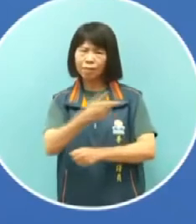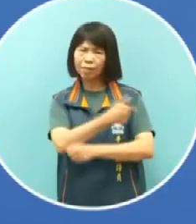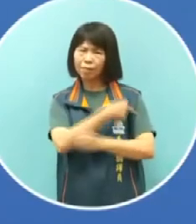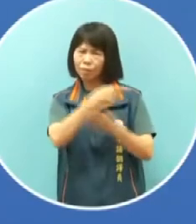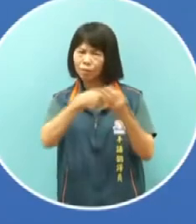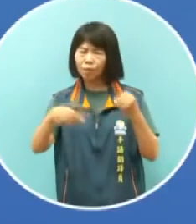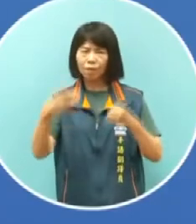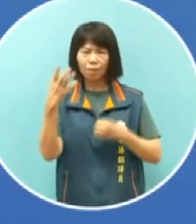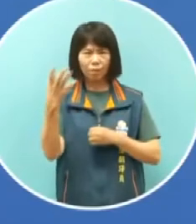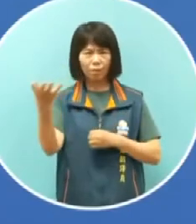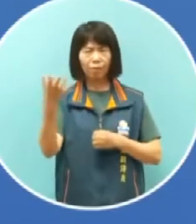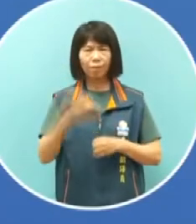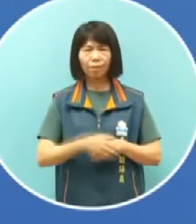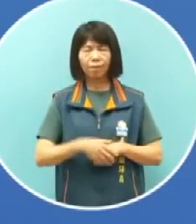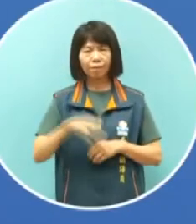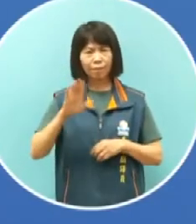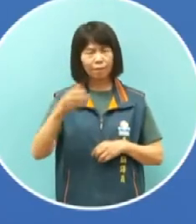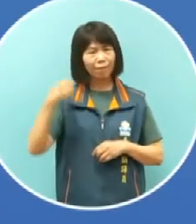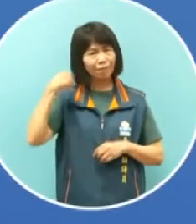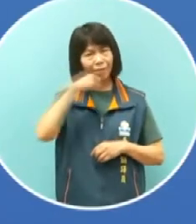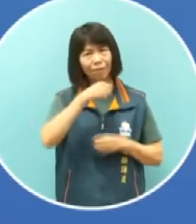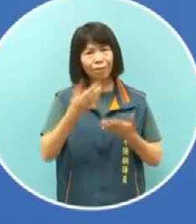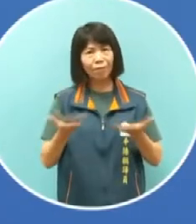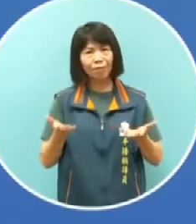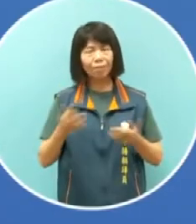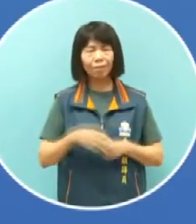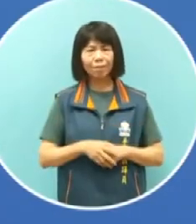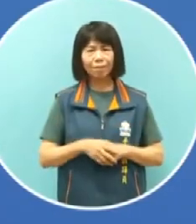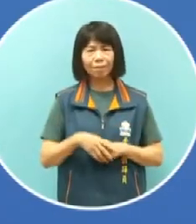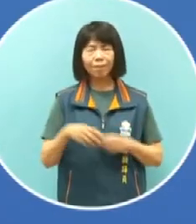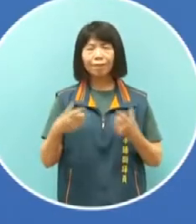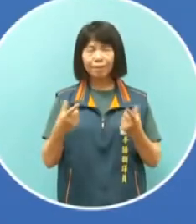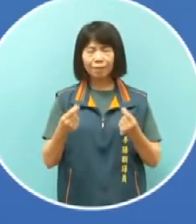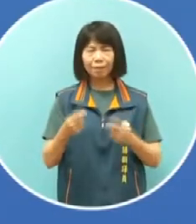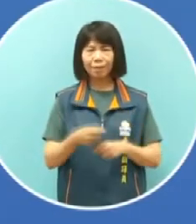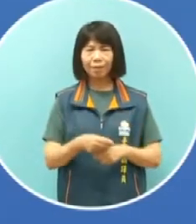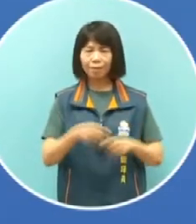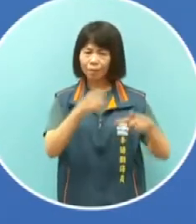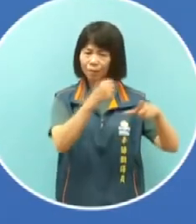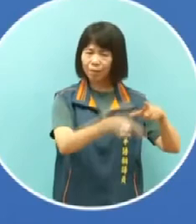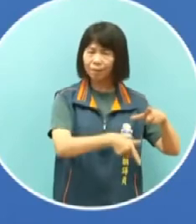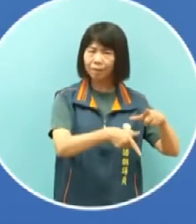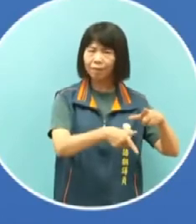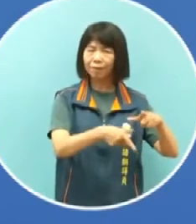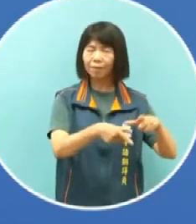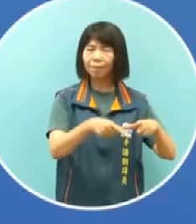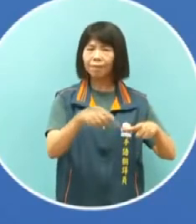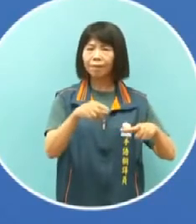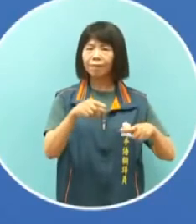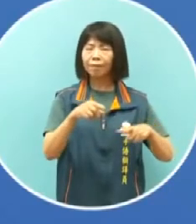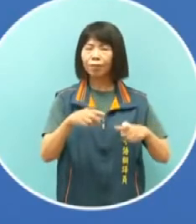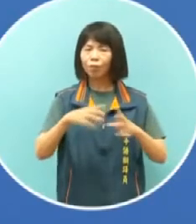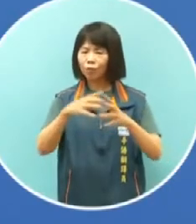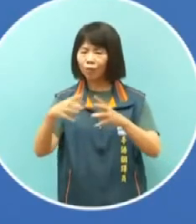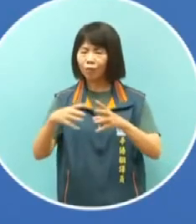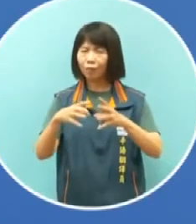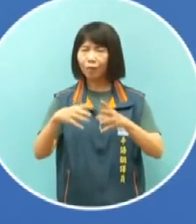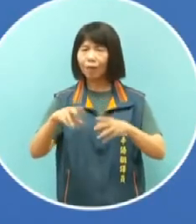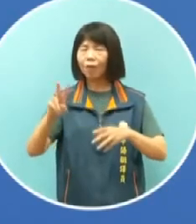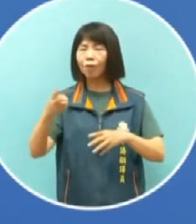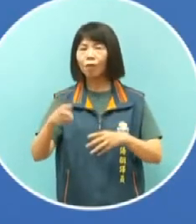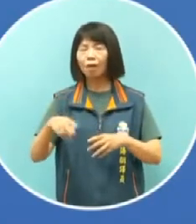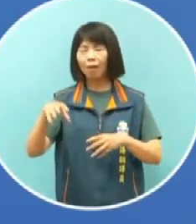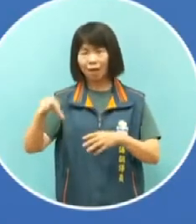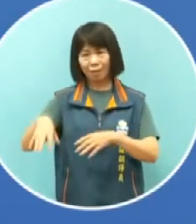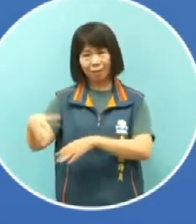苗，而中华民国呢，这也就是无论是企业团体或者